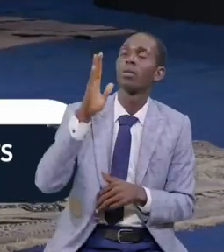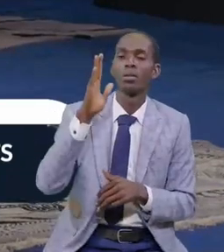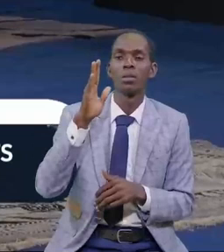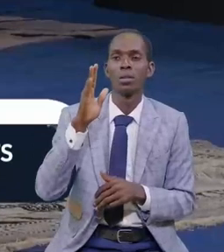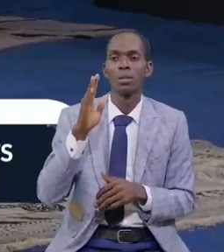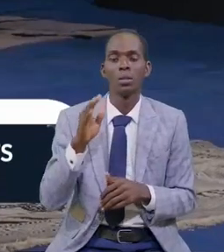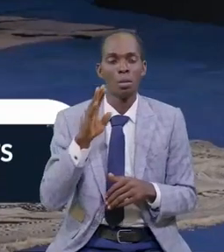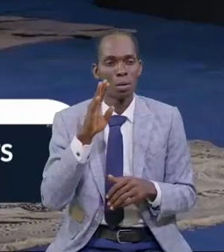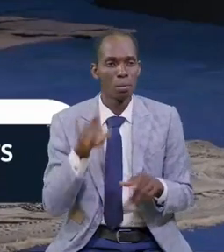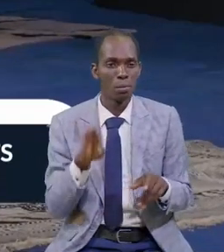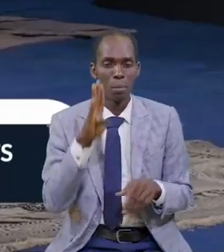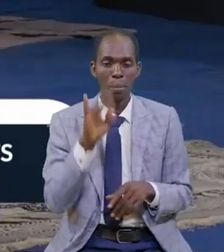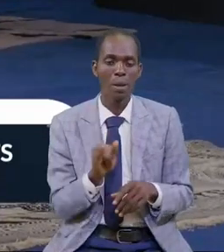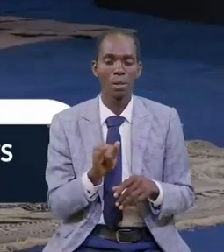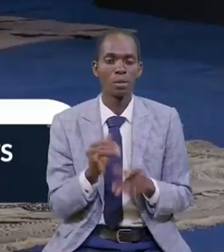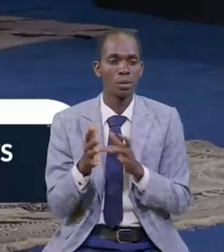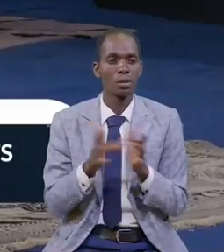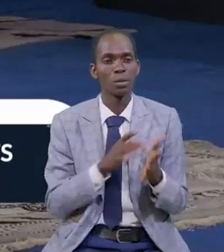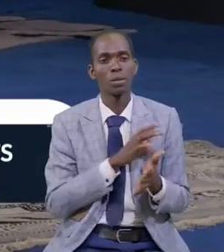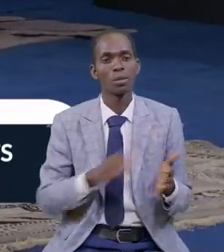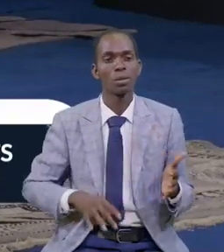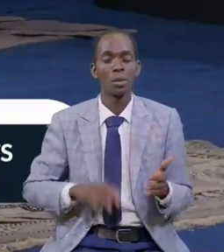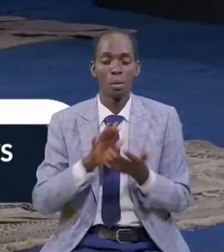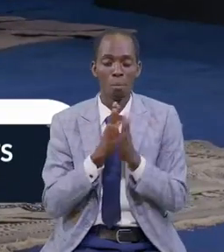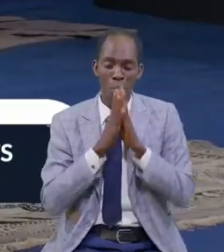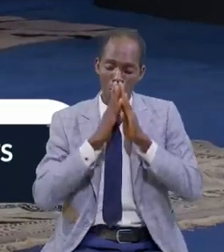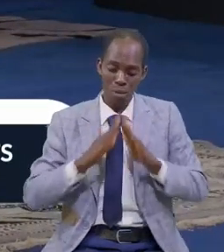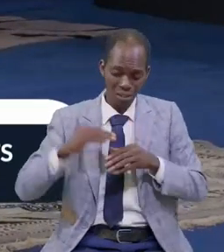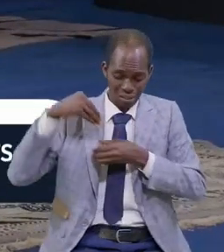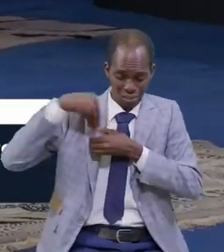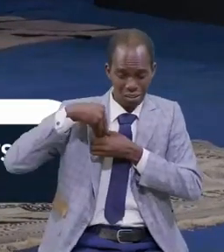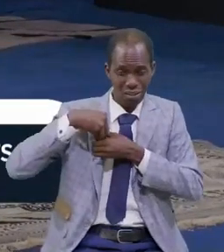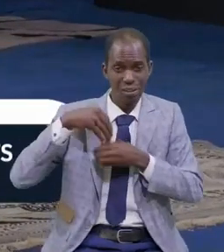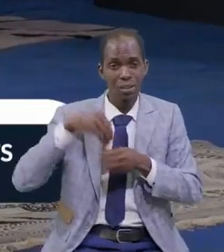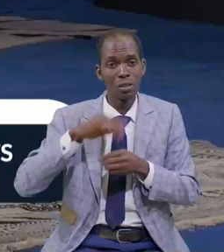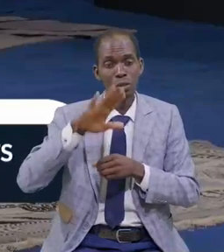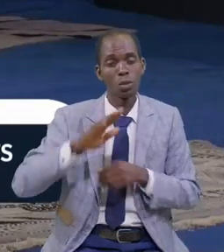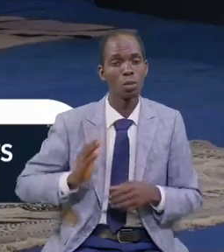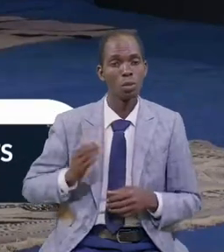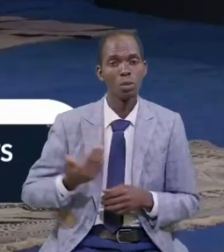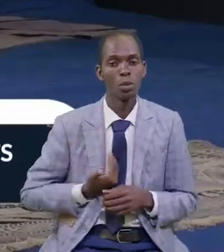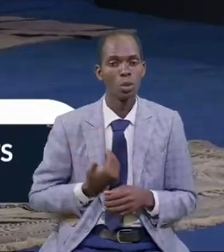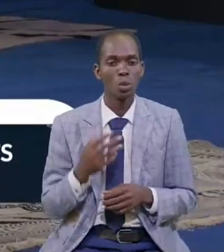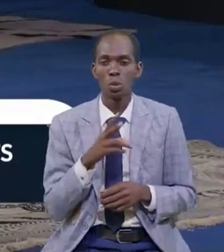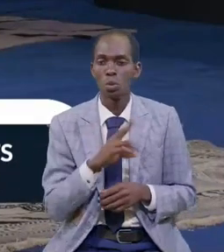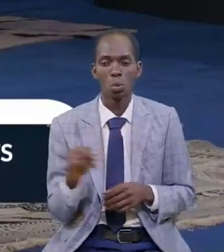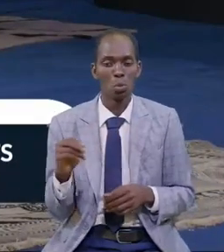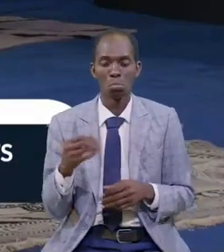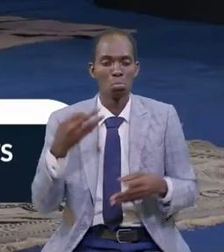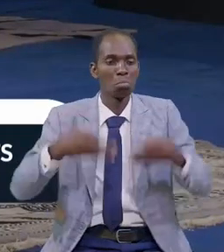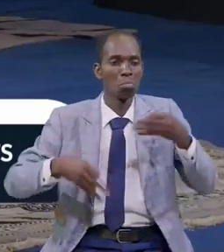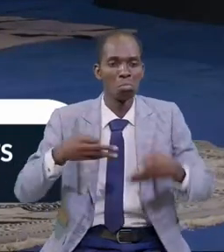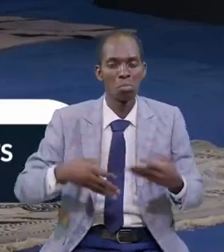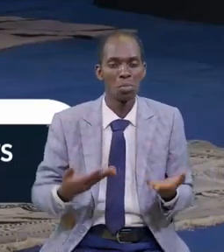par jésus-chist il est la paix au deents dans votre âme regardez les